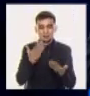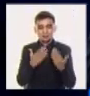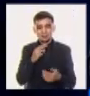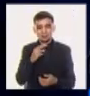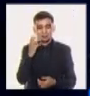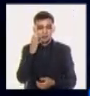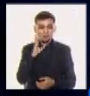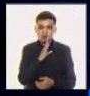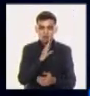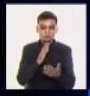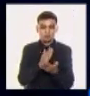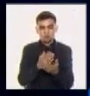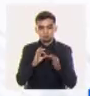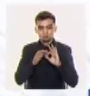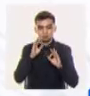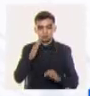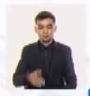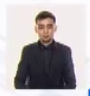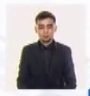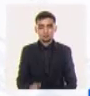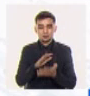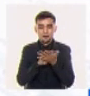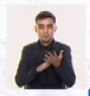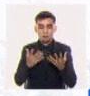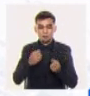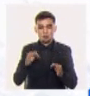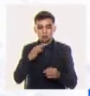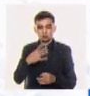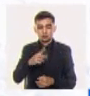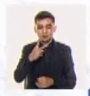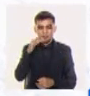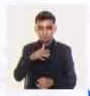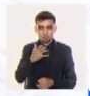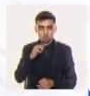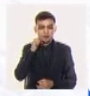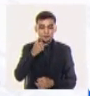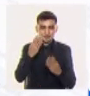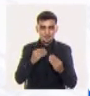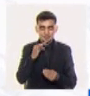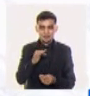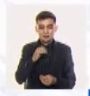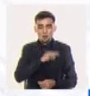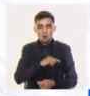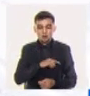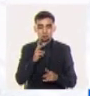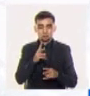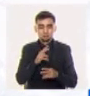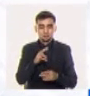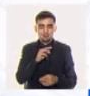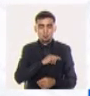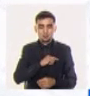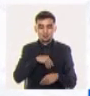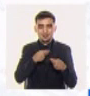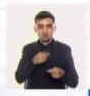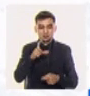материале Нургали Карабаева. Прием заявок на 42 500 стартует уже завтра. За наемных работников обращаться будут работодатели